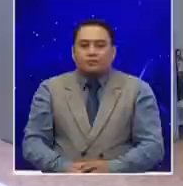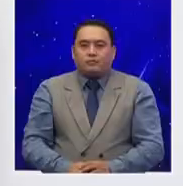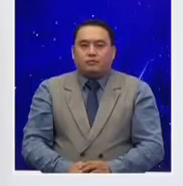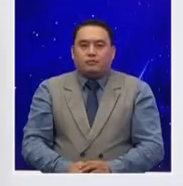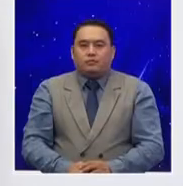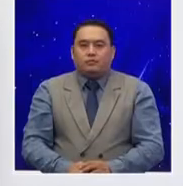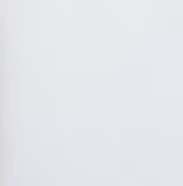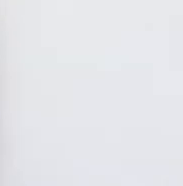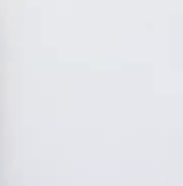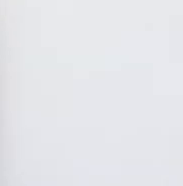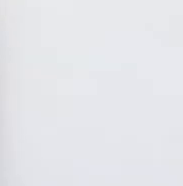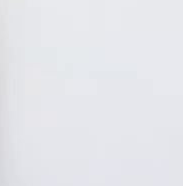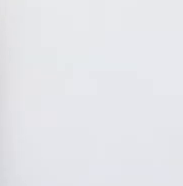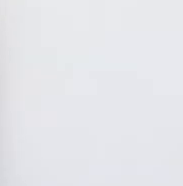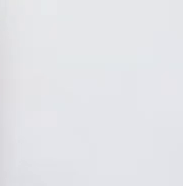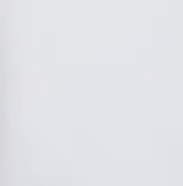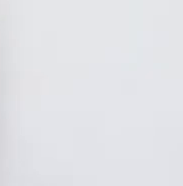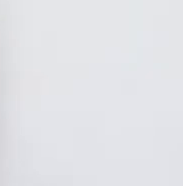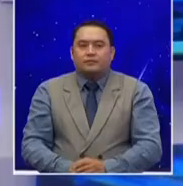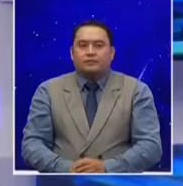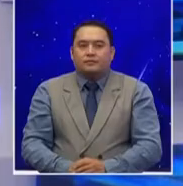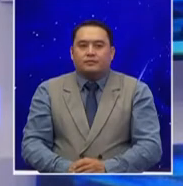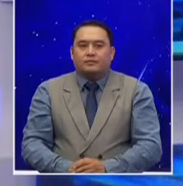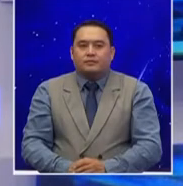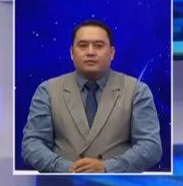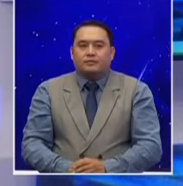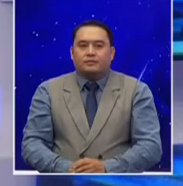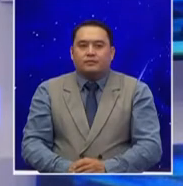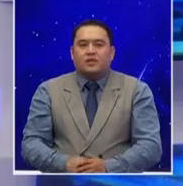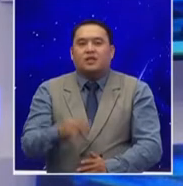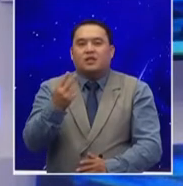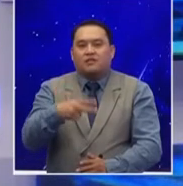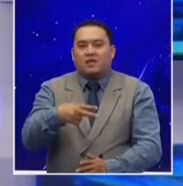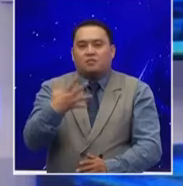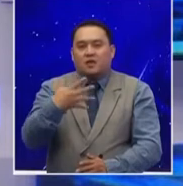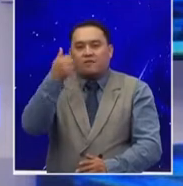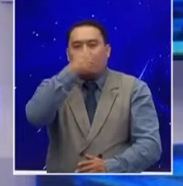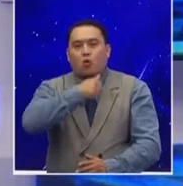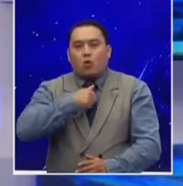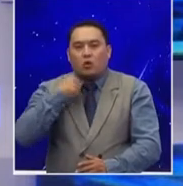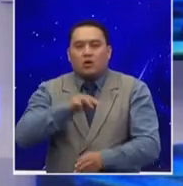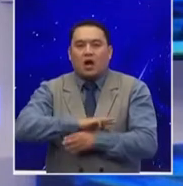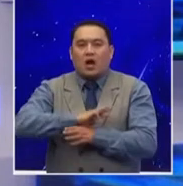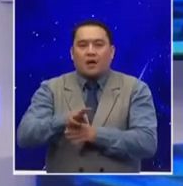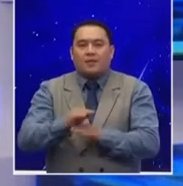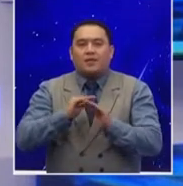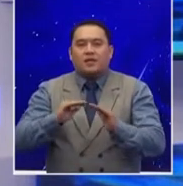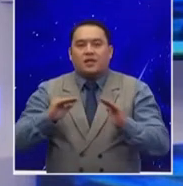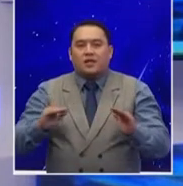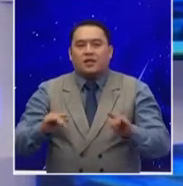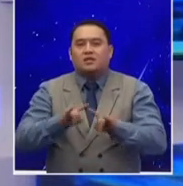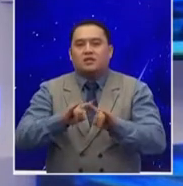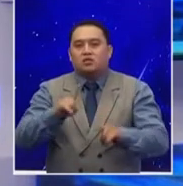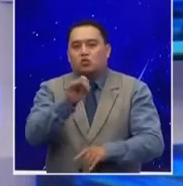Аралбаев, Жасулан Шинкендже, телеканал ЖЦУ. До 2025 года нужно обеспечить детскими